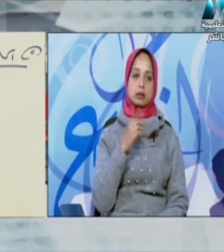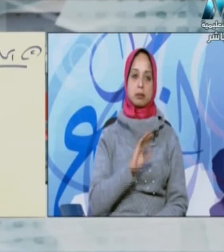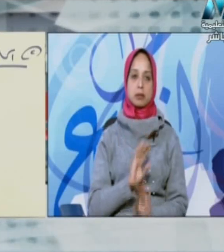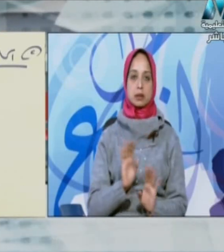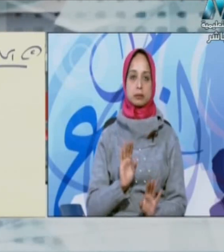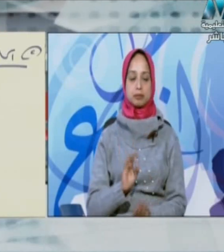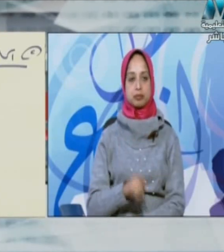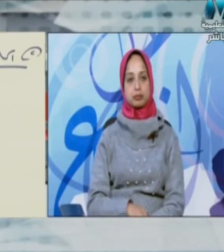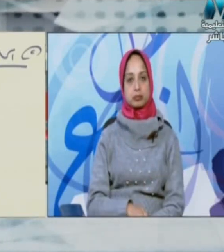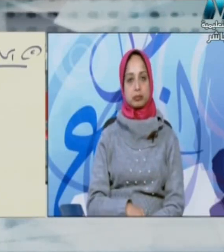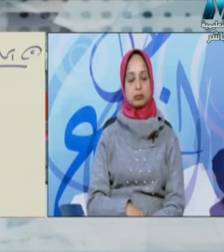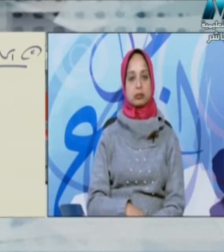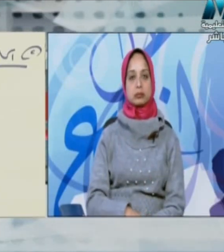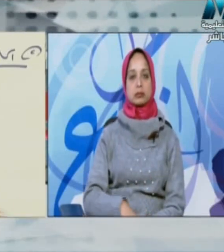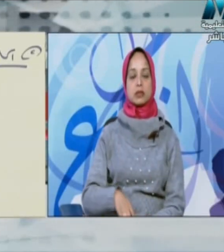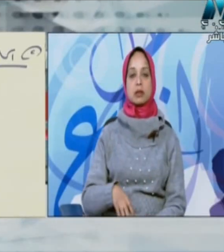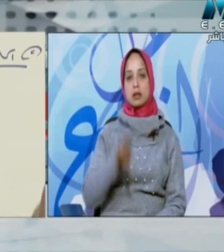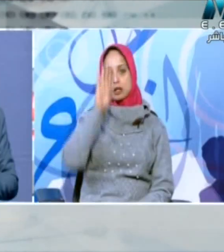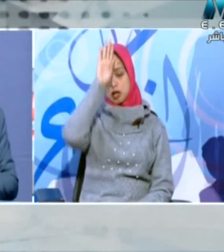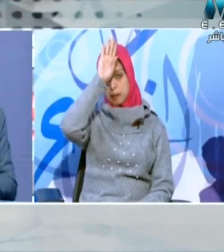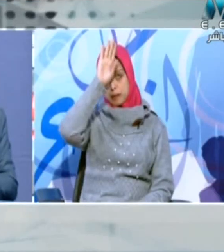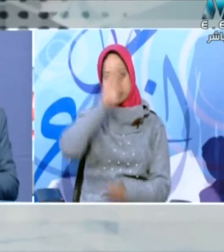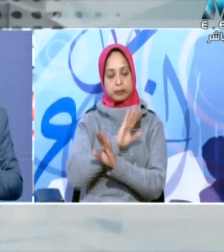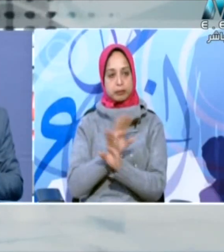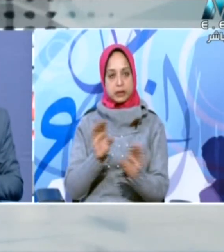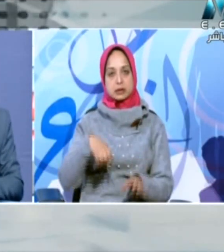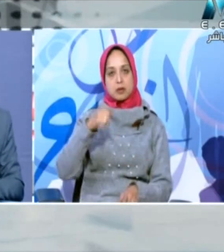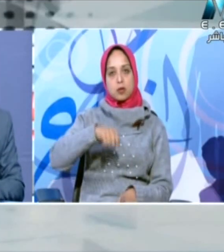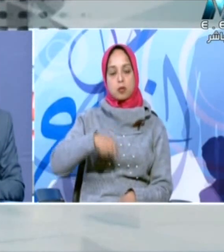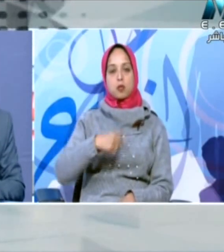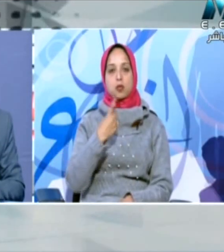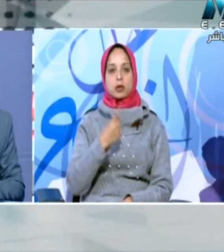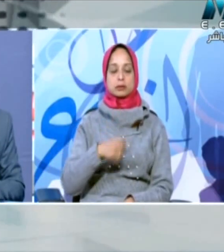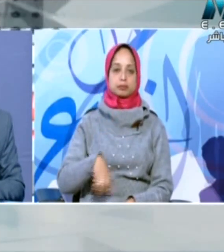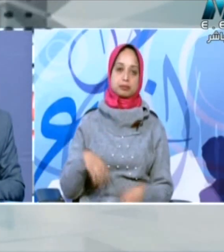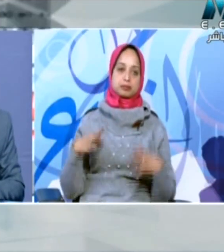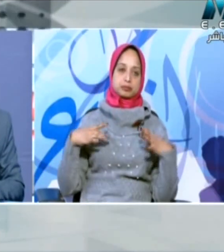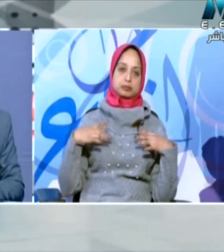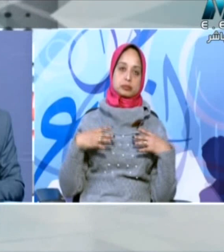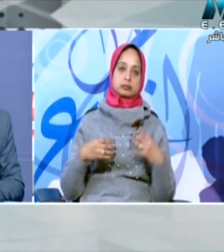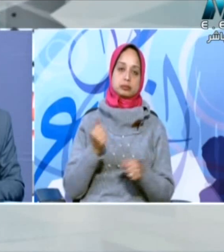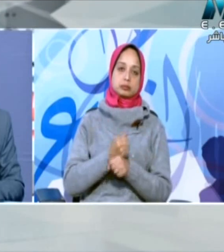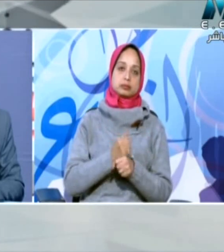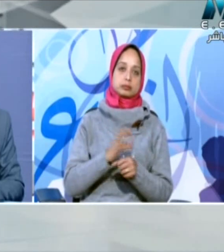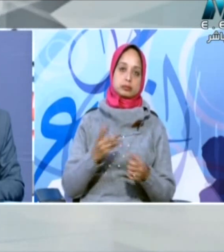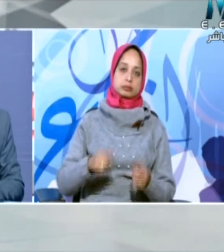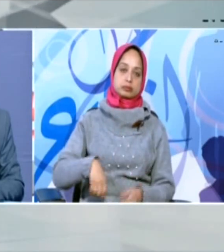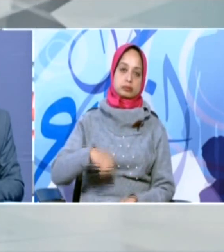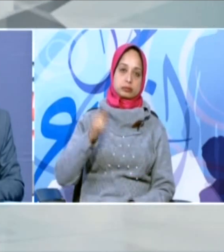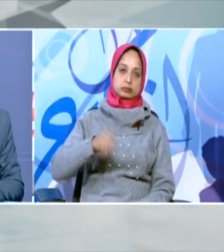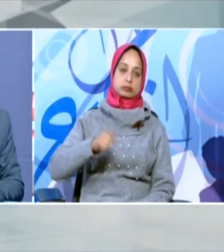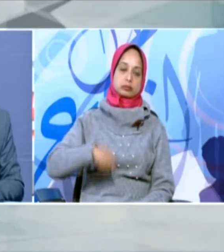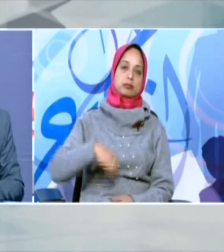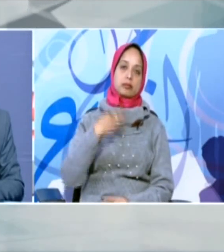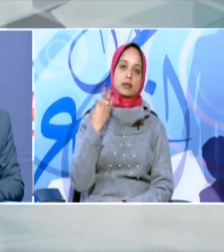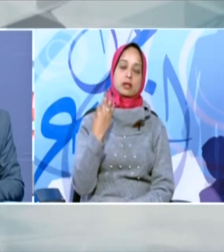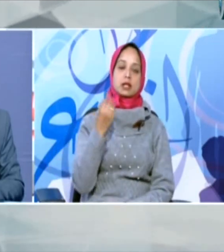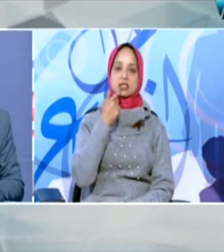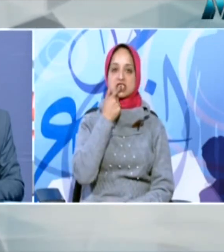يعني اسماعيل صدقي كان لصالح الملك. ليه اسماعيل صدقي عمل ايه؟ قال لك اسماعيل صدقي طبعا حكم كام سنه؟